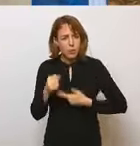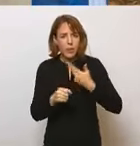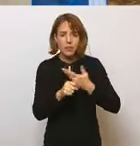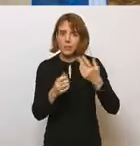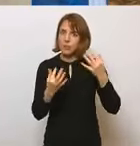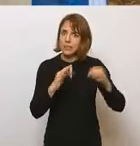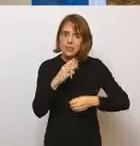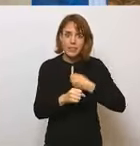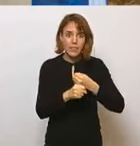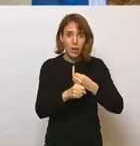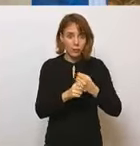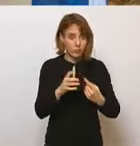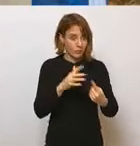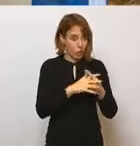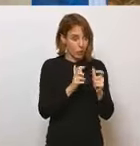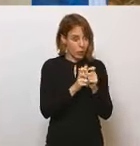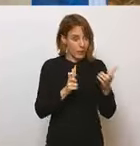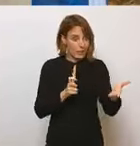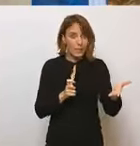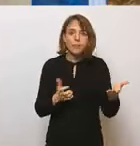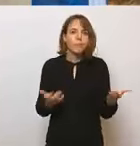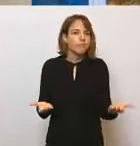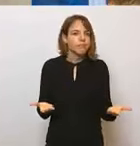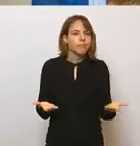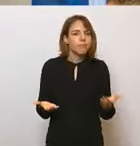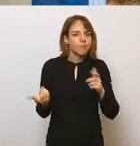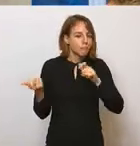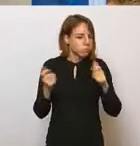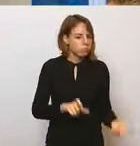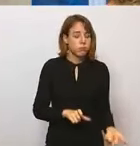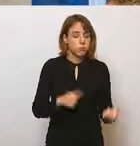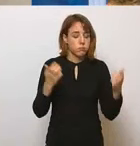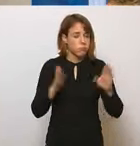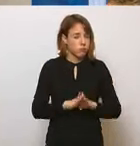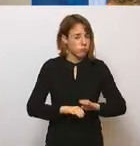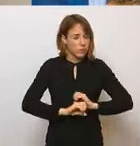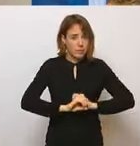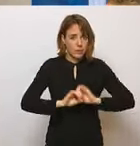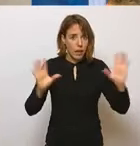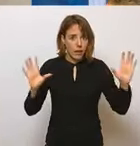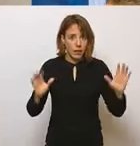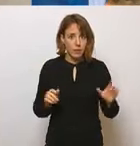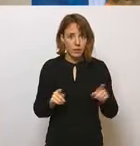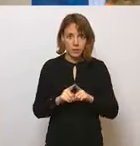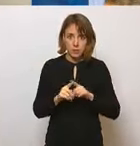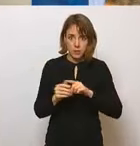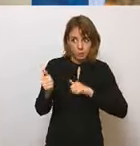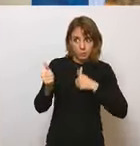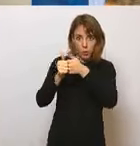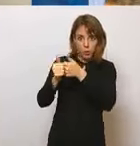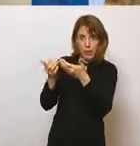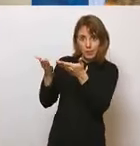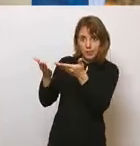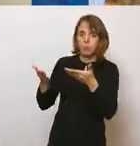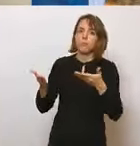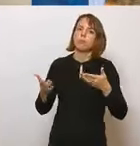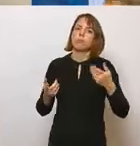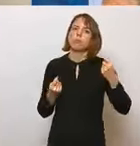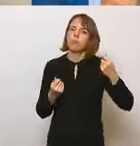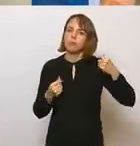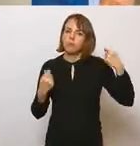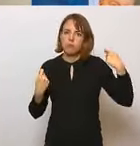mort assurée pour des startups qui en moyenne ont plutôt une durée de vie de 3 ans. Et puis enfin, les coûts que cela provoque